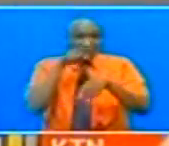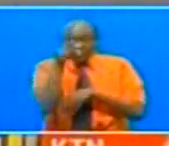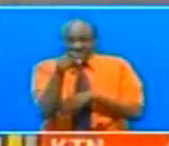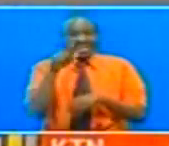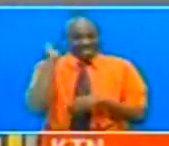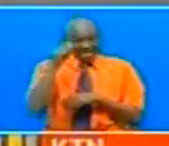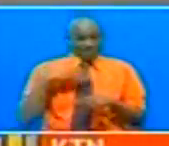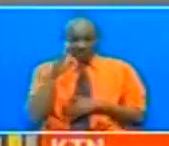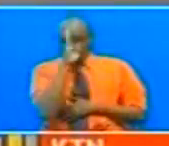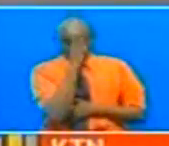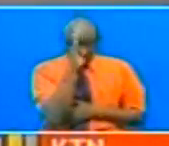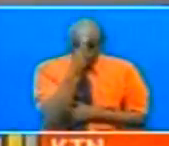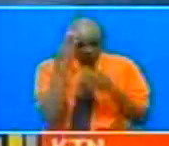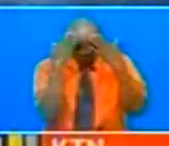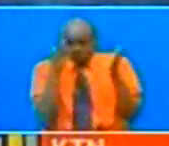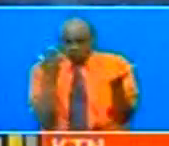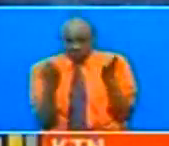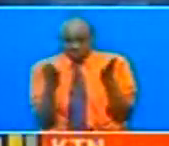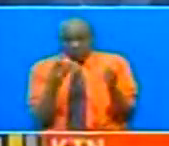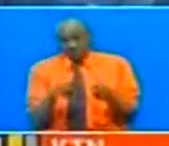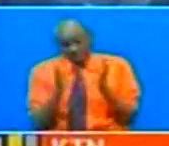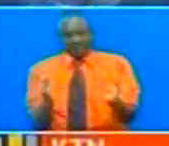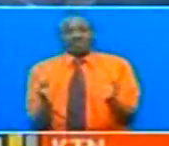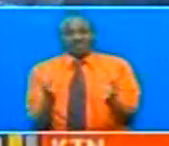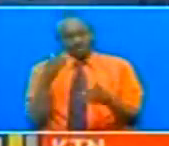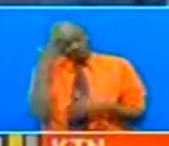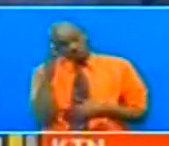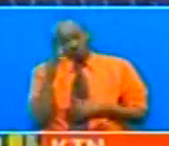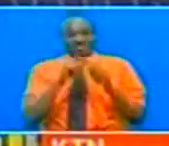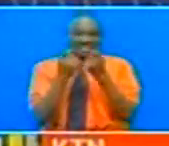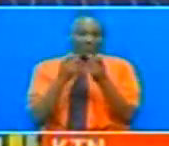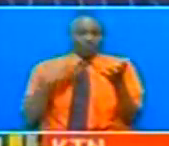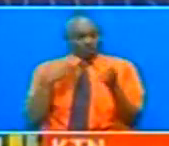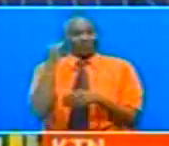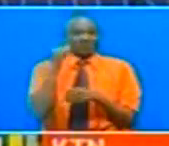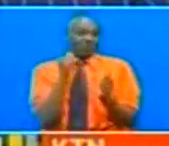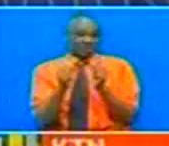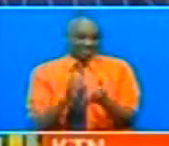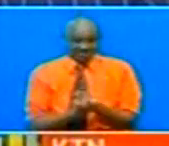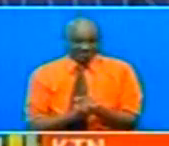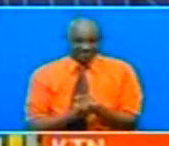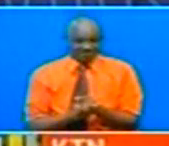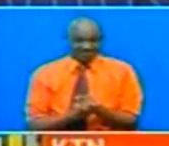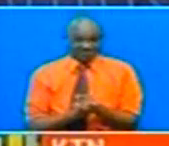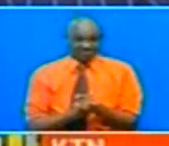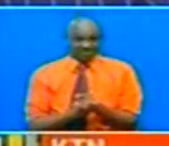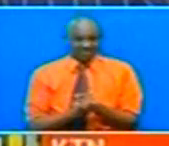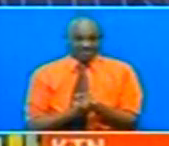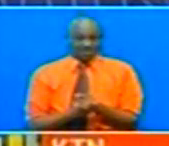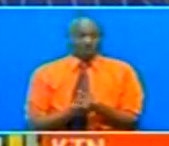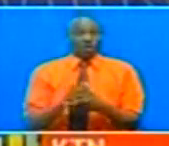panda kiasi cha kuvamia viongozi wasio na milango yao ya siasa au kabila. Find out what